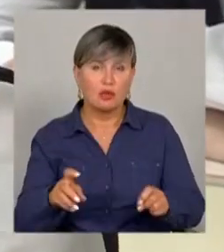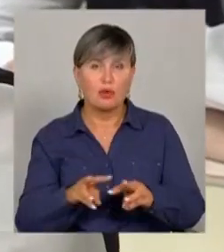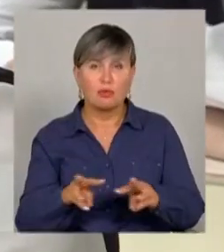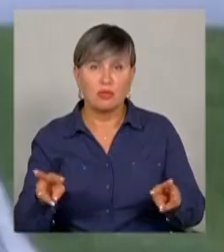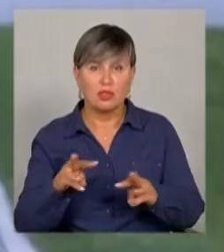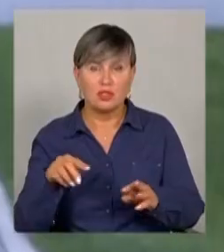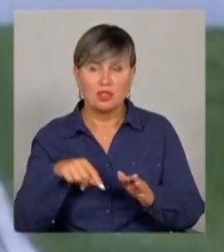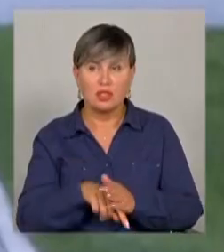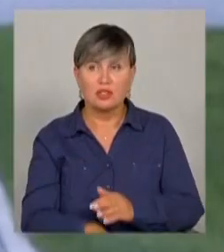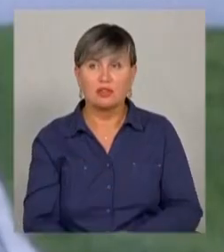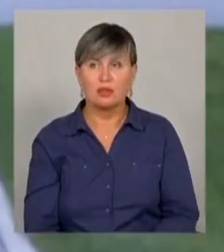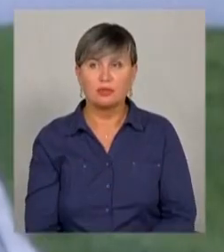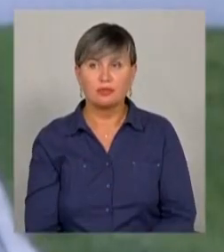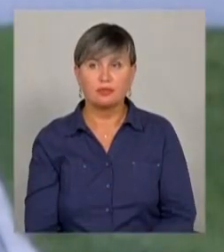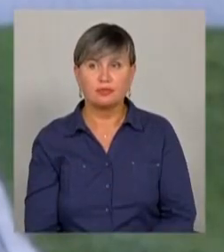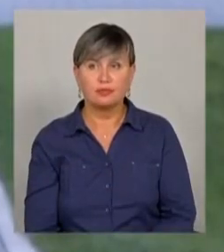Минпросвещение.